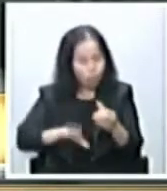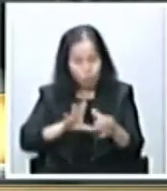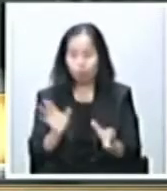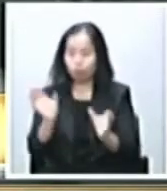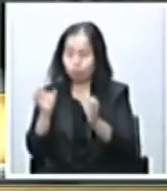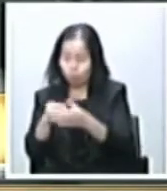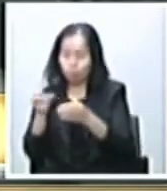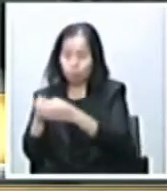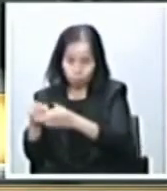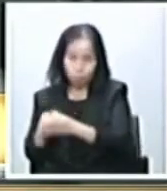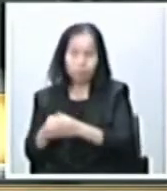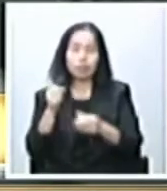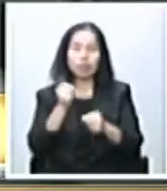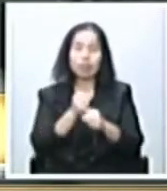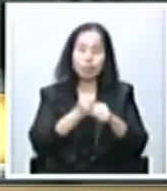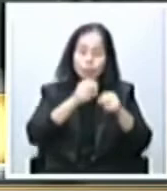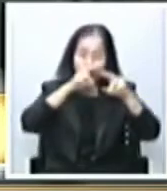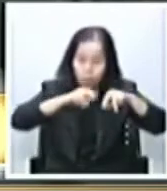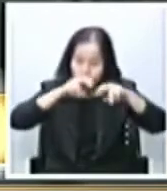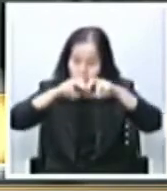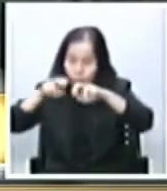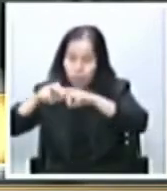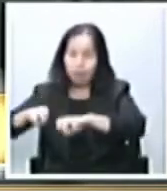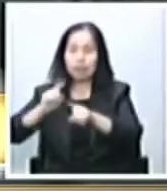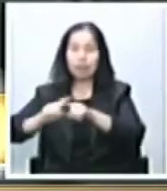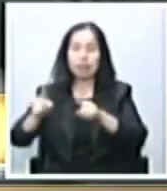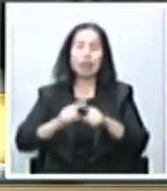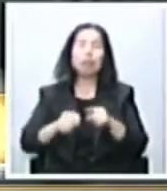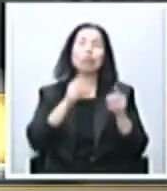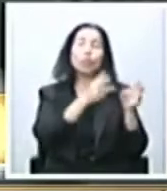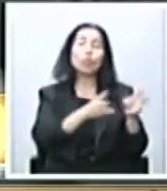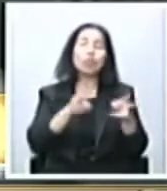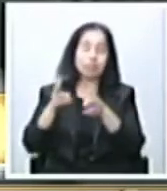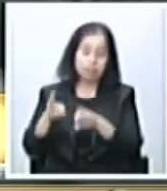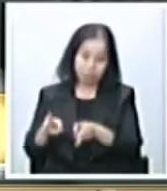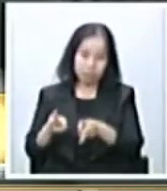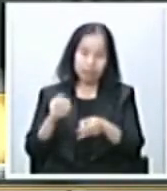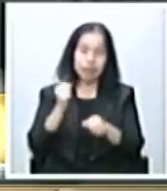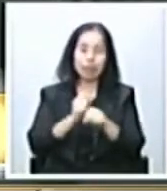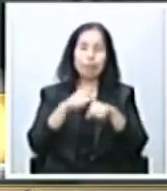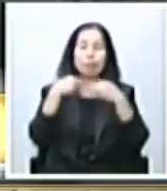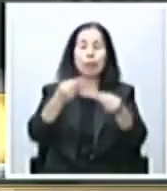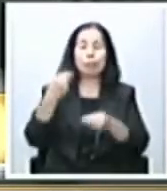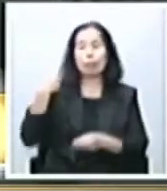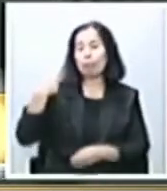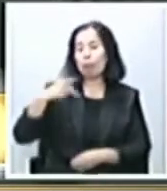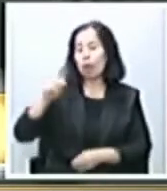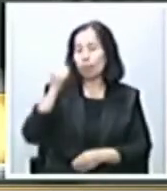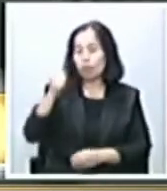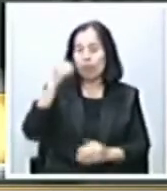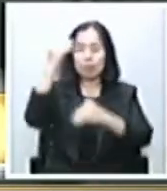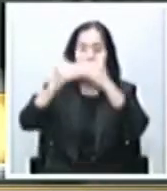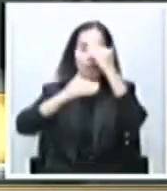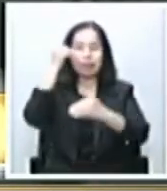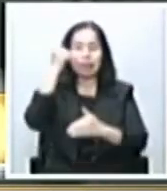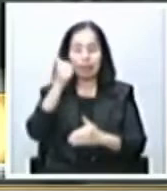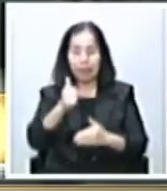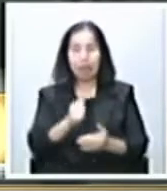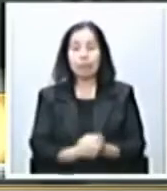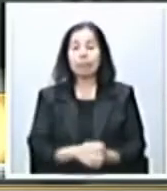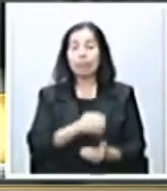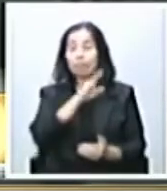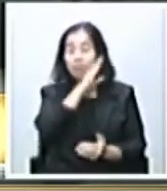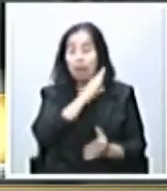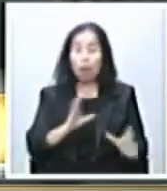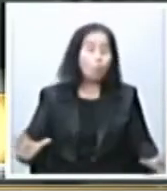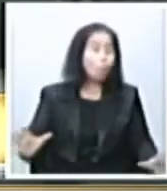ยให้ตอบโจทย์ของประเทศอันนั้นถึงจะเป็นวิธีที่ทำให้เกิดประโยชน์และเกิดการพัฒนาประเทศถ้าตัดงบแบบเหมาร